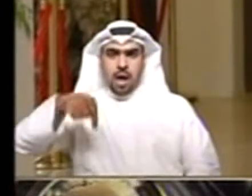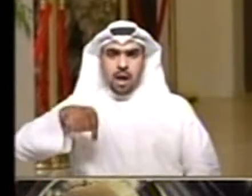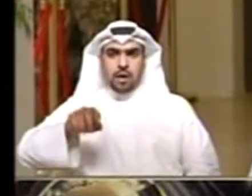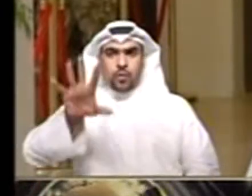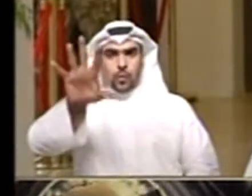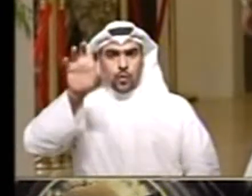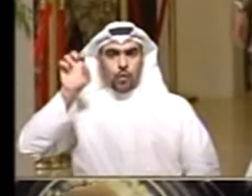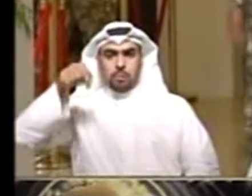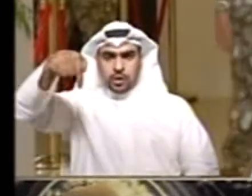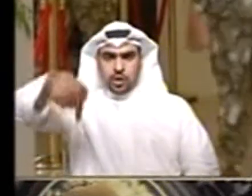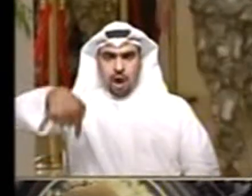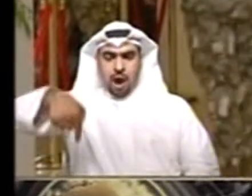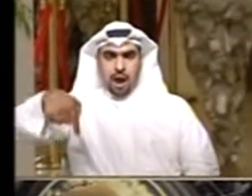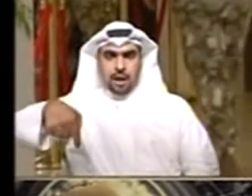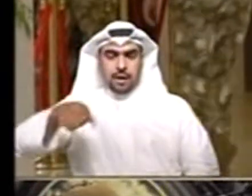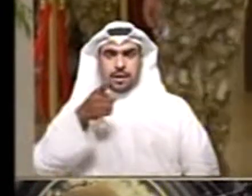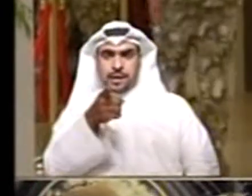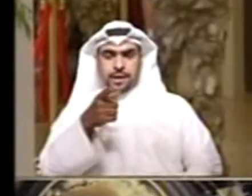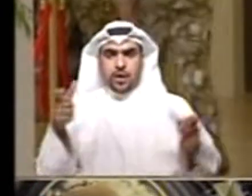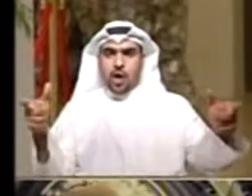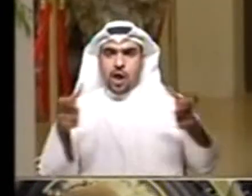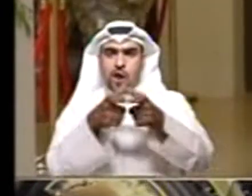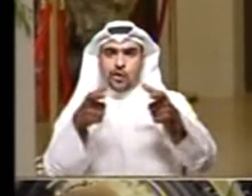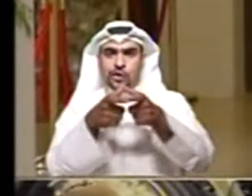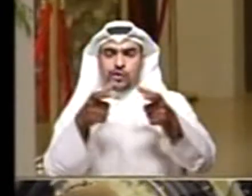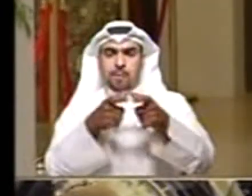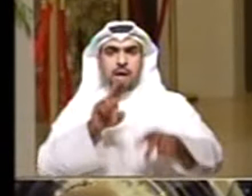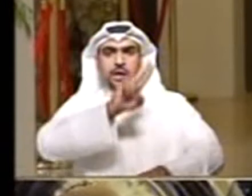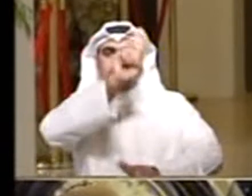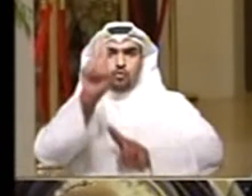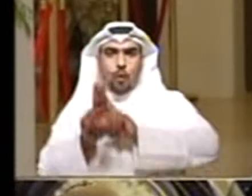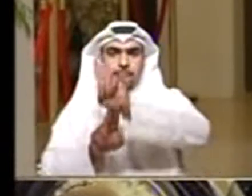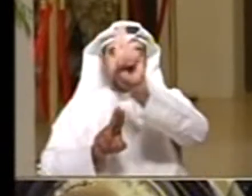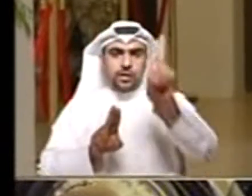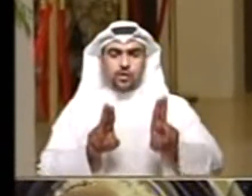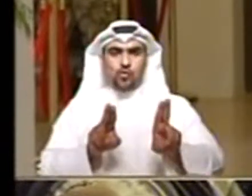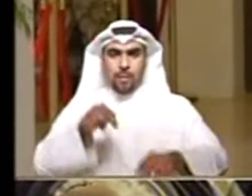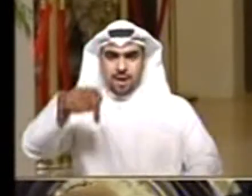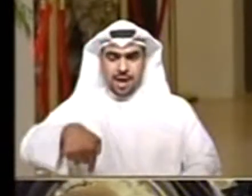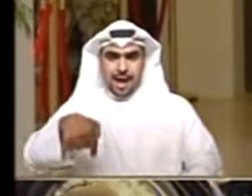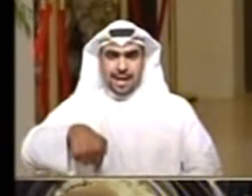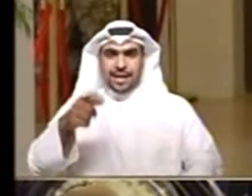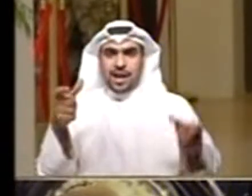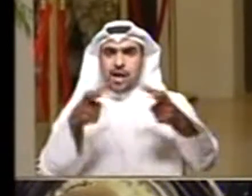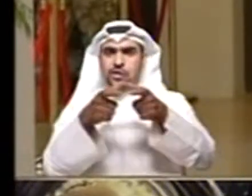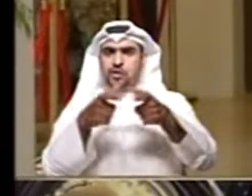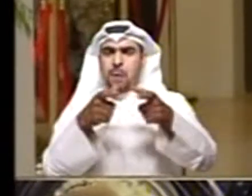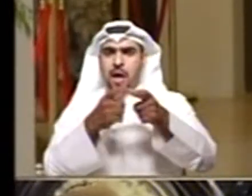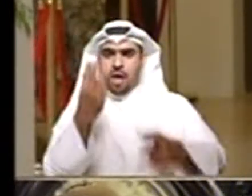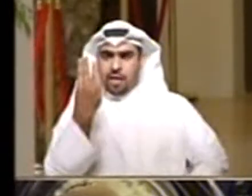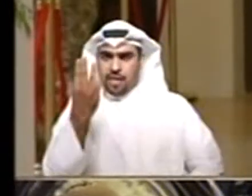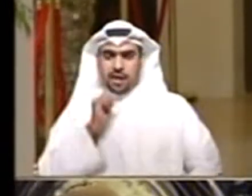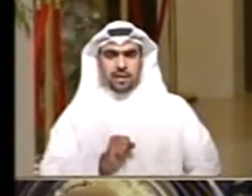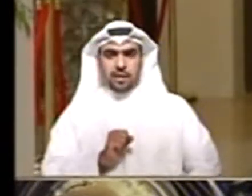الافتتاحية للدورة الانعقاد العادي الثالث للفصل التشريعي الخامس عشر بمجلس الأمة.